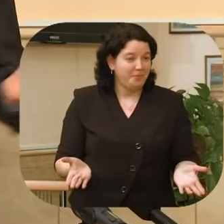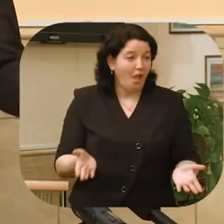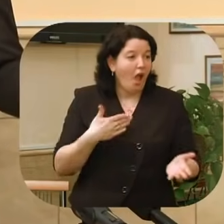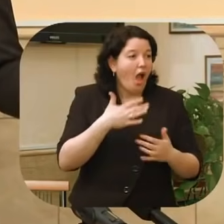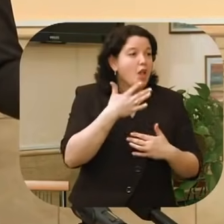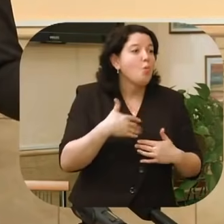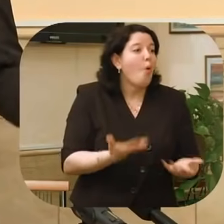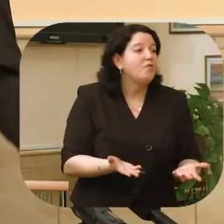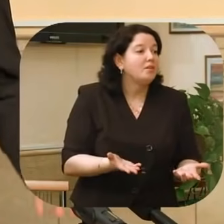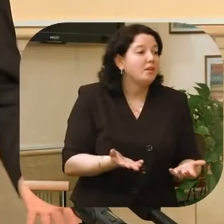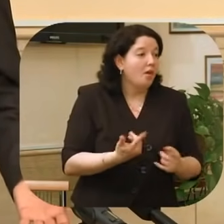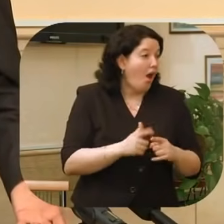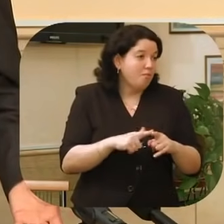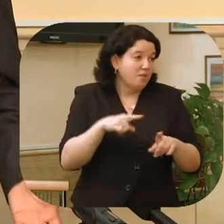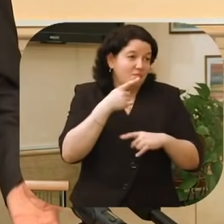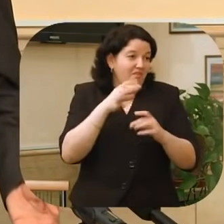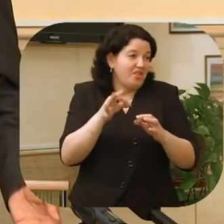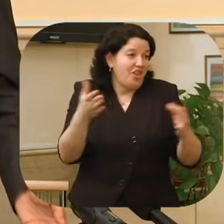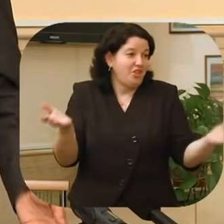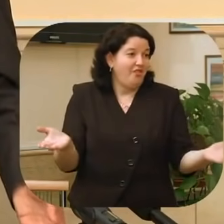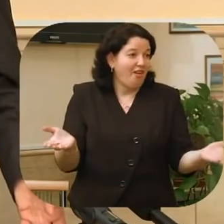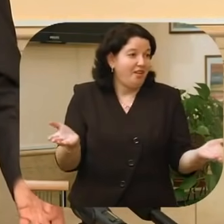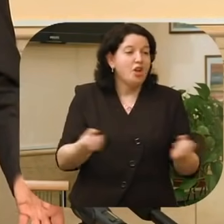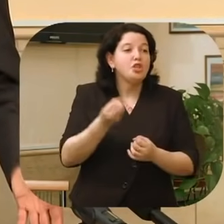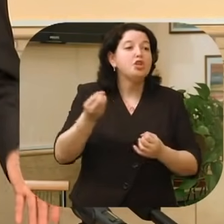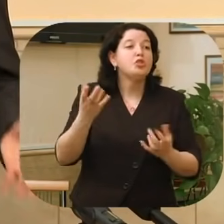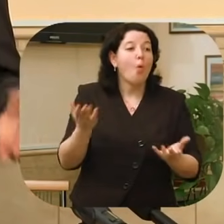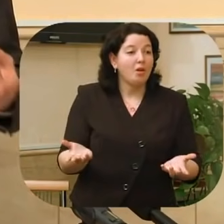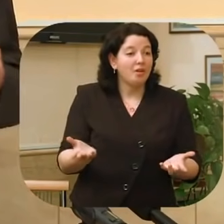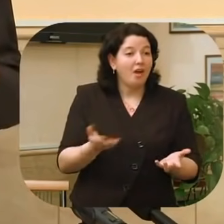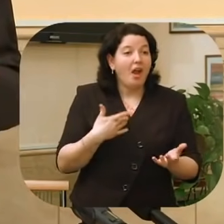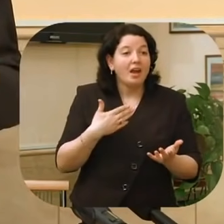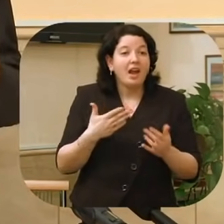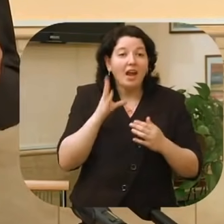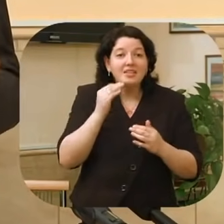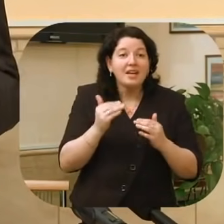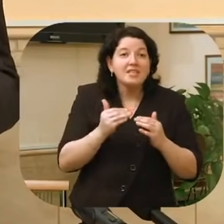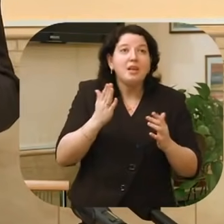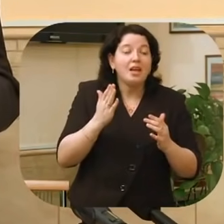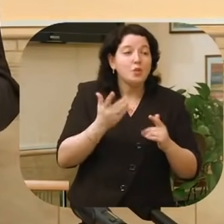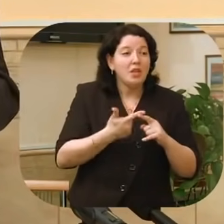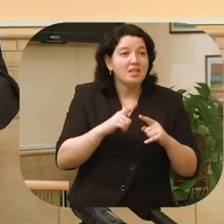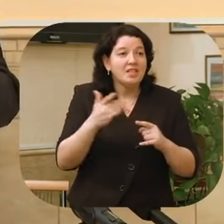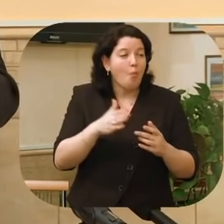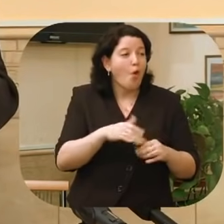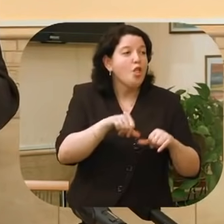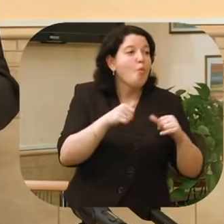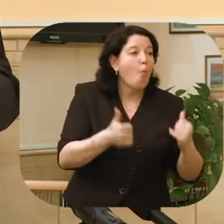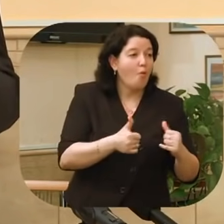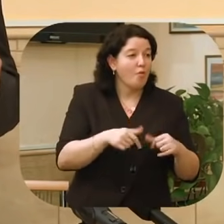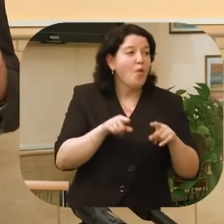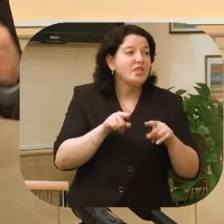а любовь и говорить нечего. Еще бы соприкоснуться с самой любовью, то есть с